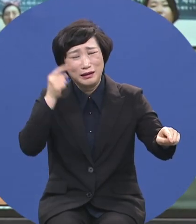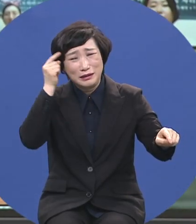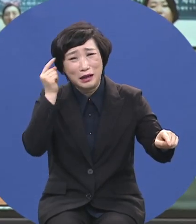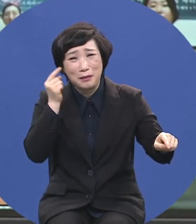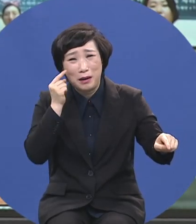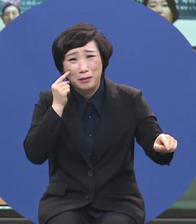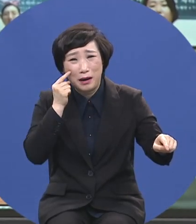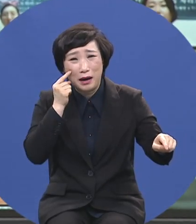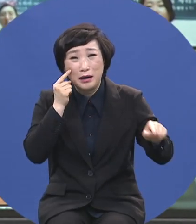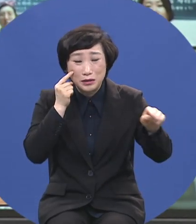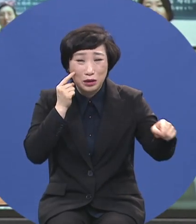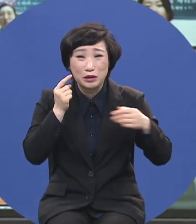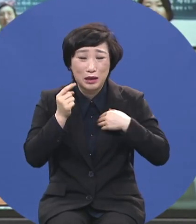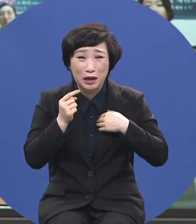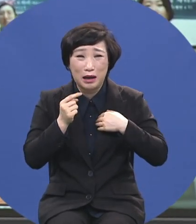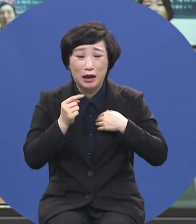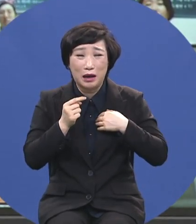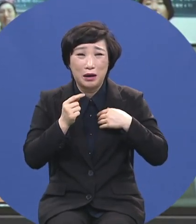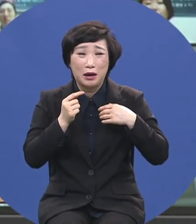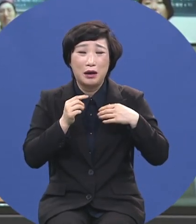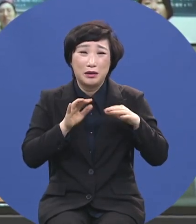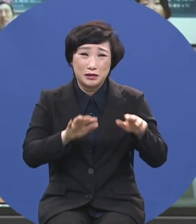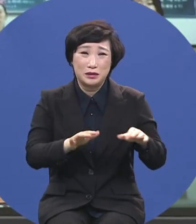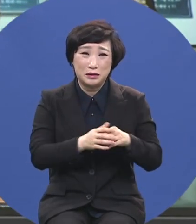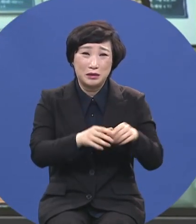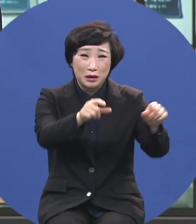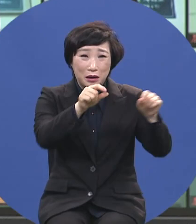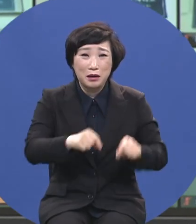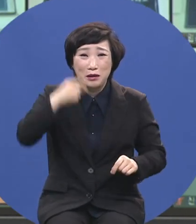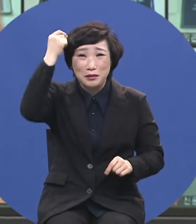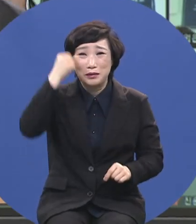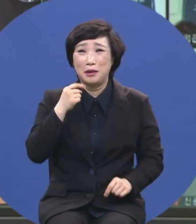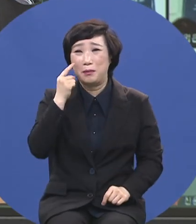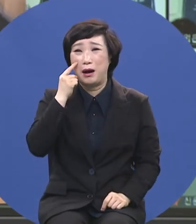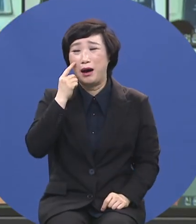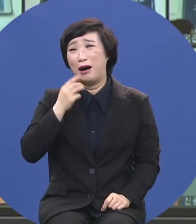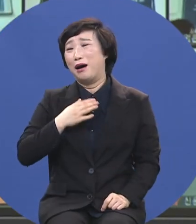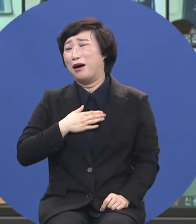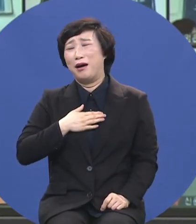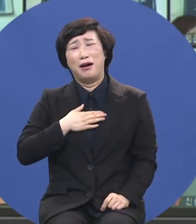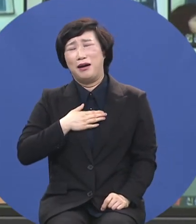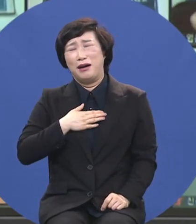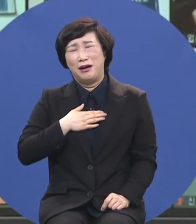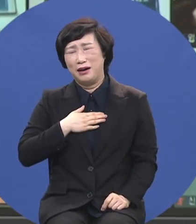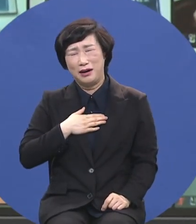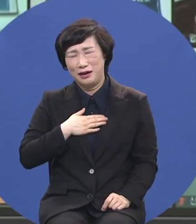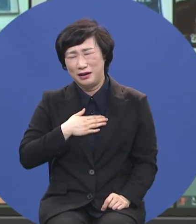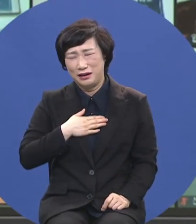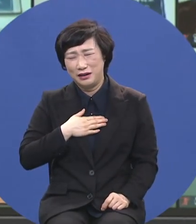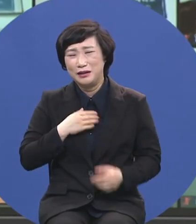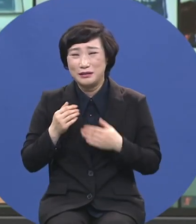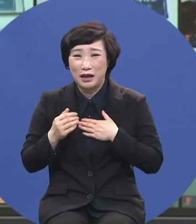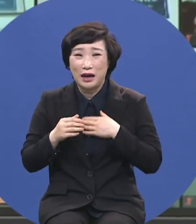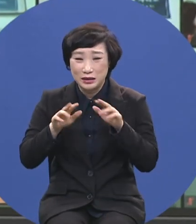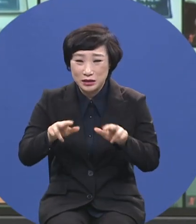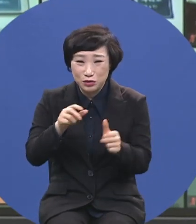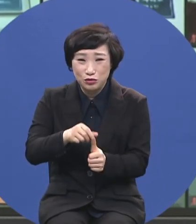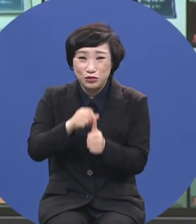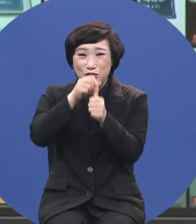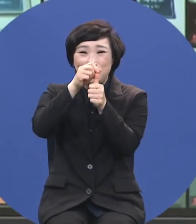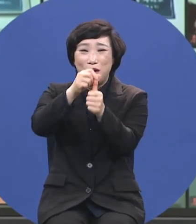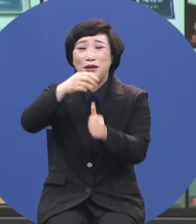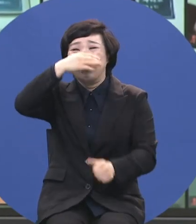생각이 현실로 느껴진다면 우리가 얼마나 구원받은 것이 다행스러우며